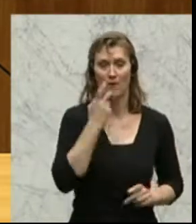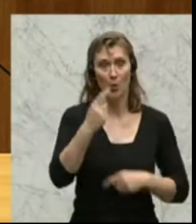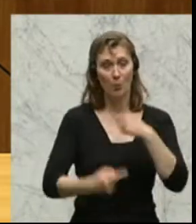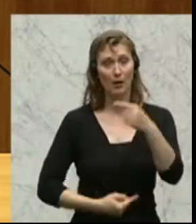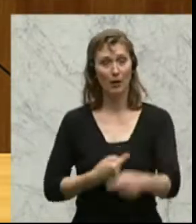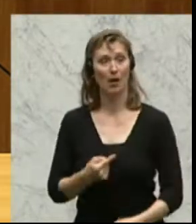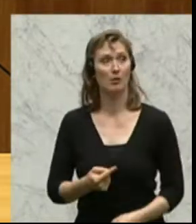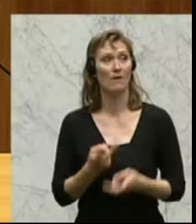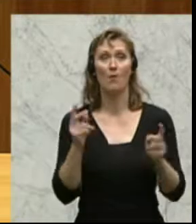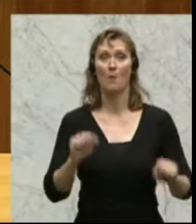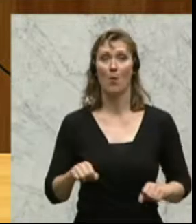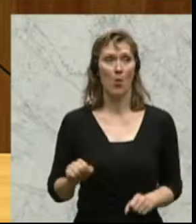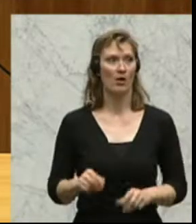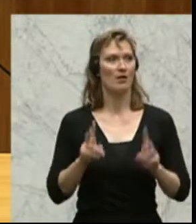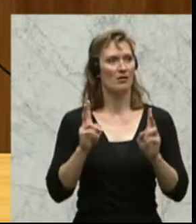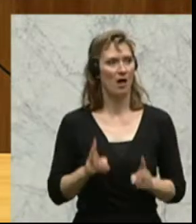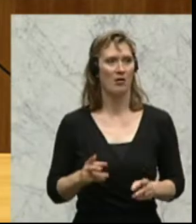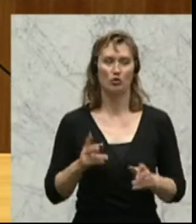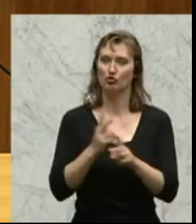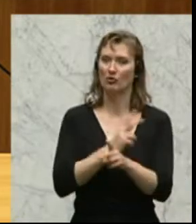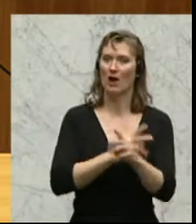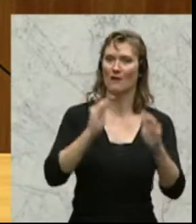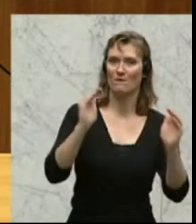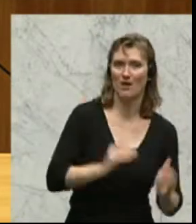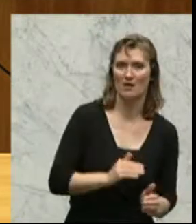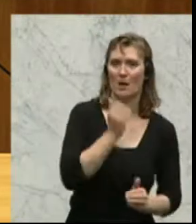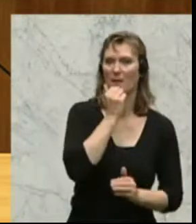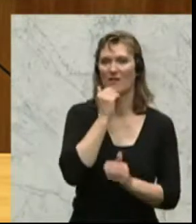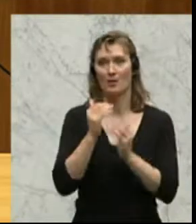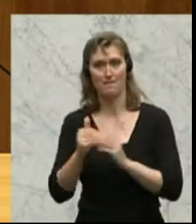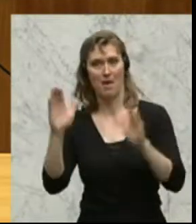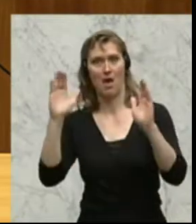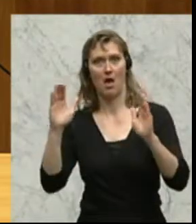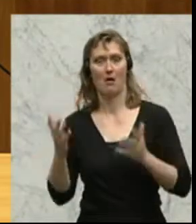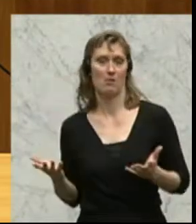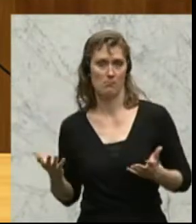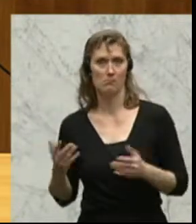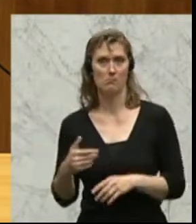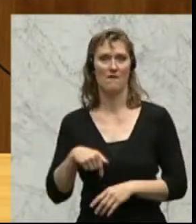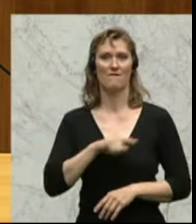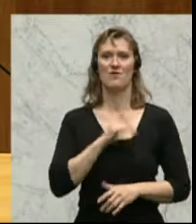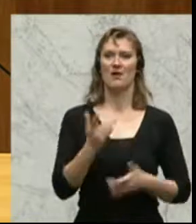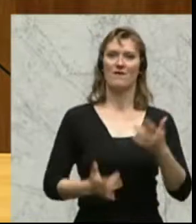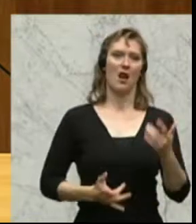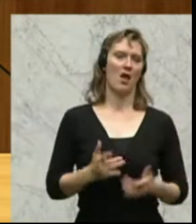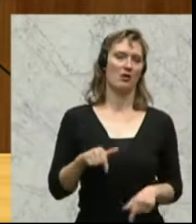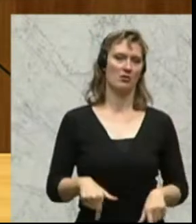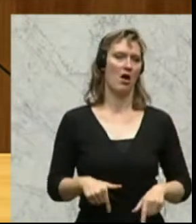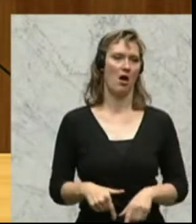möglich ist, weniger Staat und mehr privat. Das heißt, dort, wo wir vielleicht